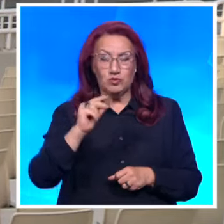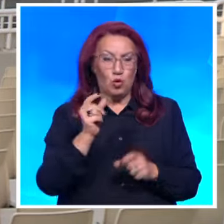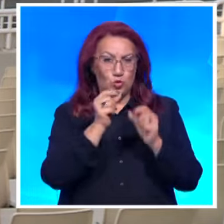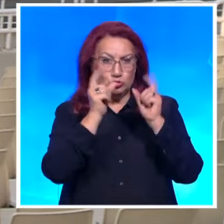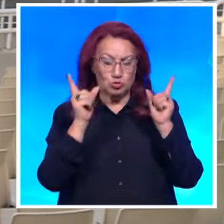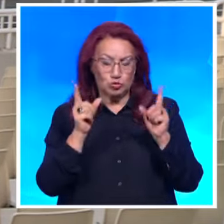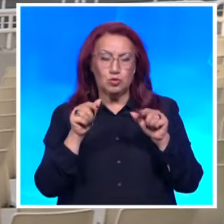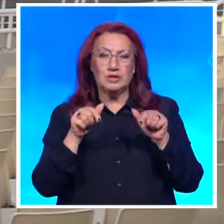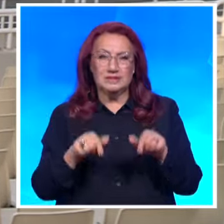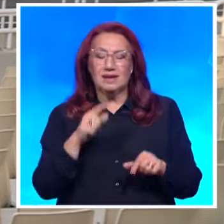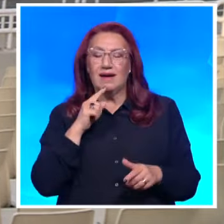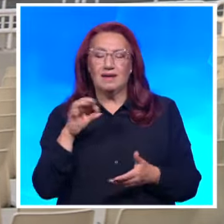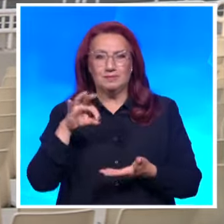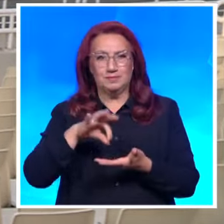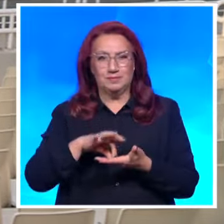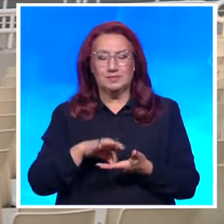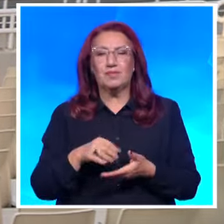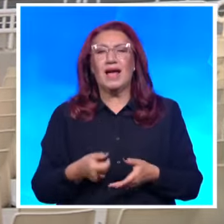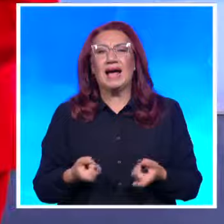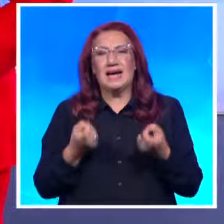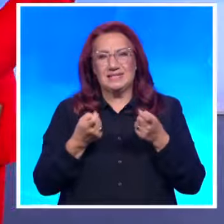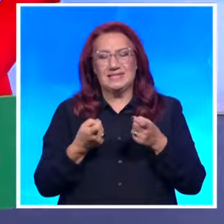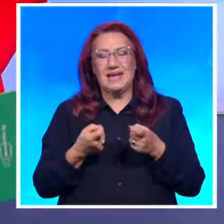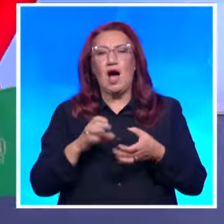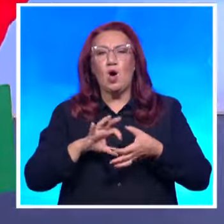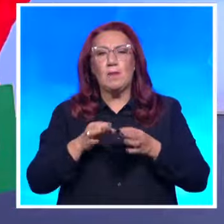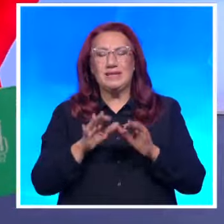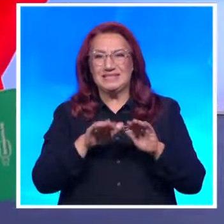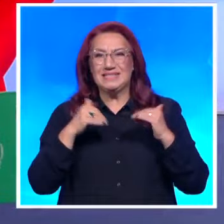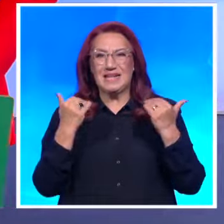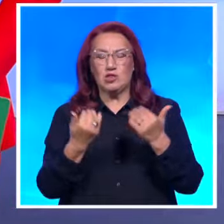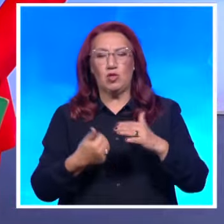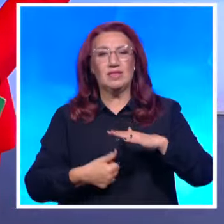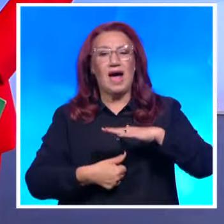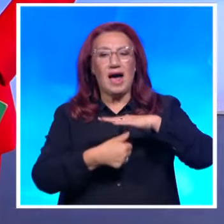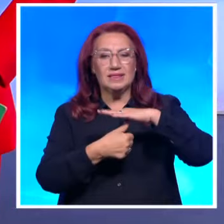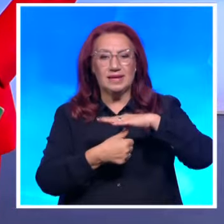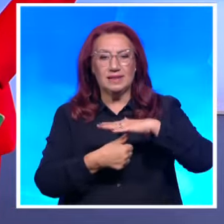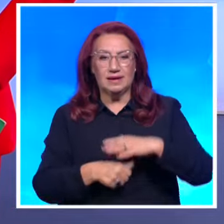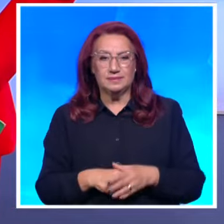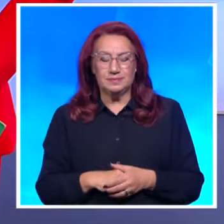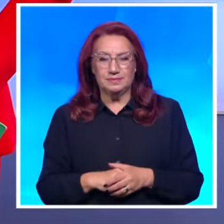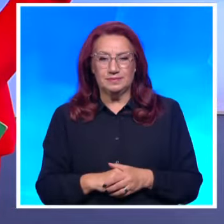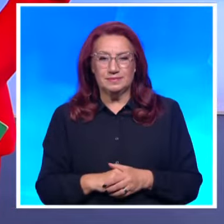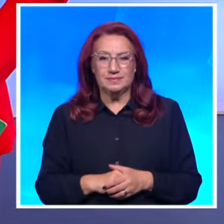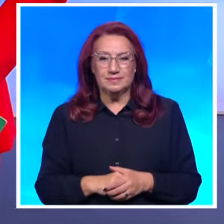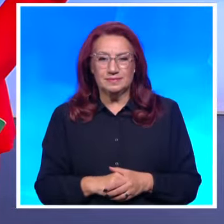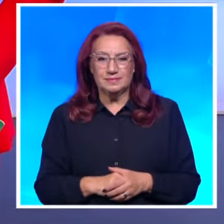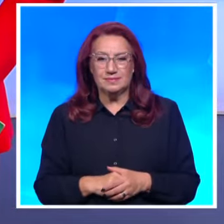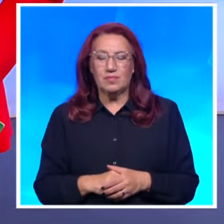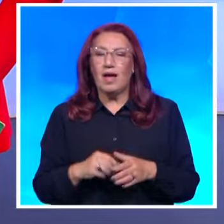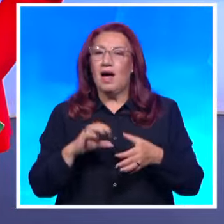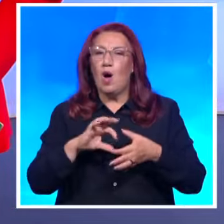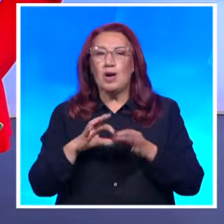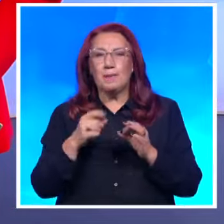Сега обаче тук, на Олимпийския стадион в Атина. Благодарим ти, Калоян Кюркчиев от Атина, за мача на Ботев Пловдив в Лига Европа.